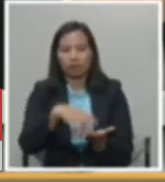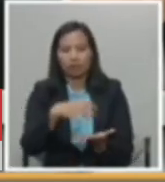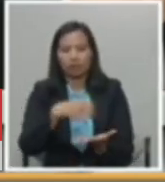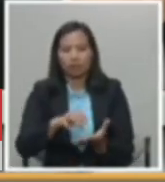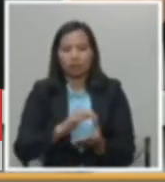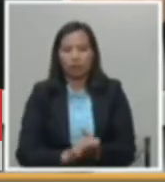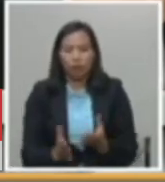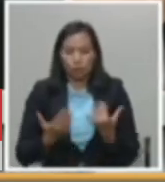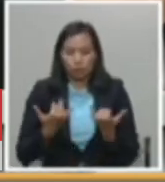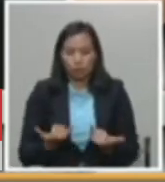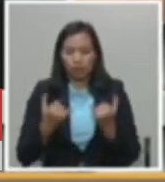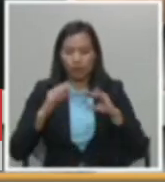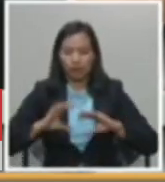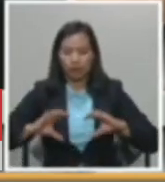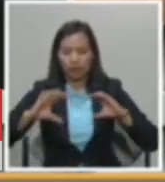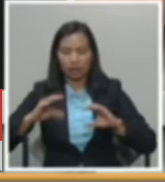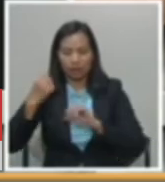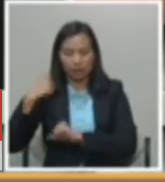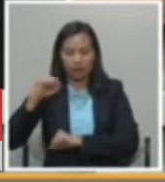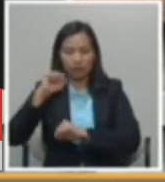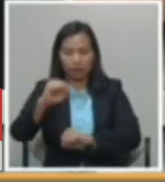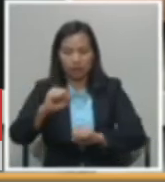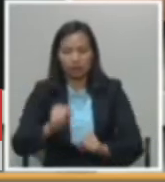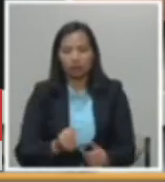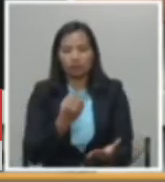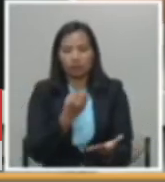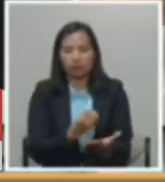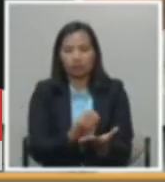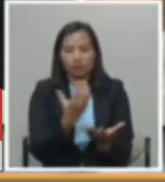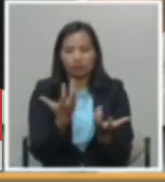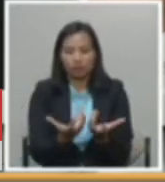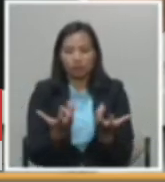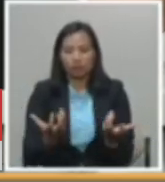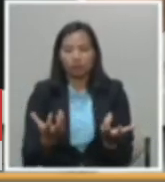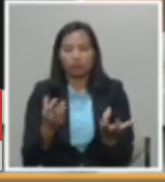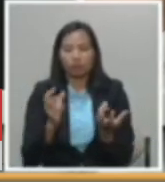นวันนี้รัฐบาลประกาศราคาสินค้าย